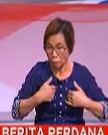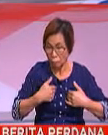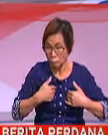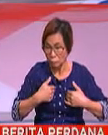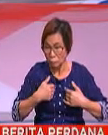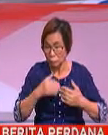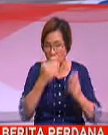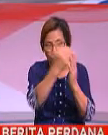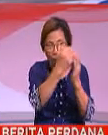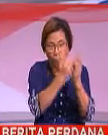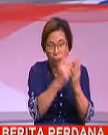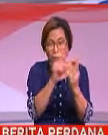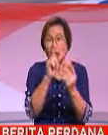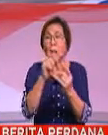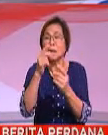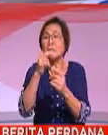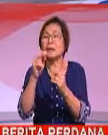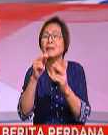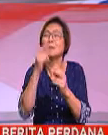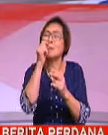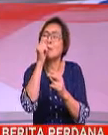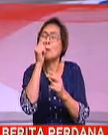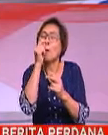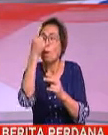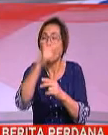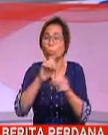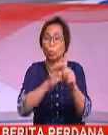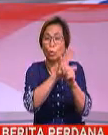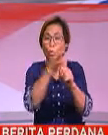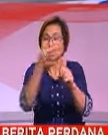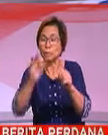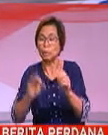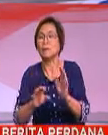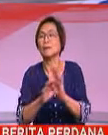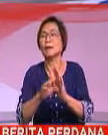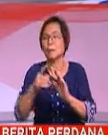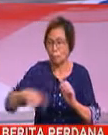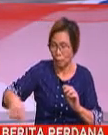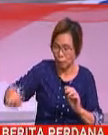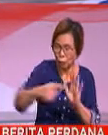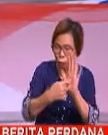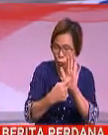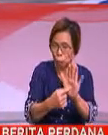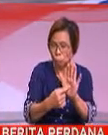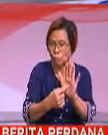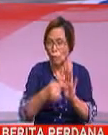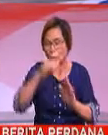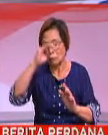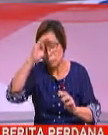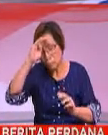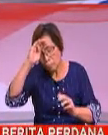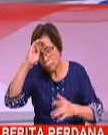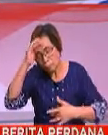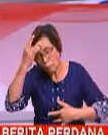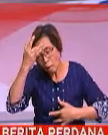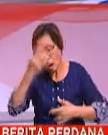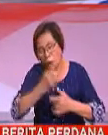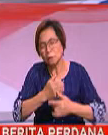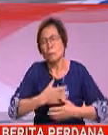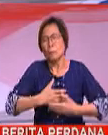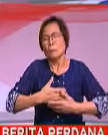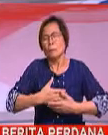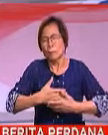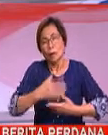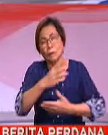tertentu akan diuji untuk COVID-19. Antaranya, mereka yang menunjukkan gejala demam atau jangkitan